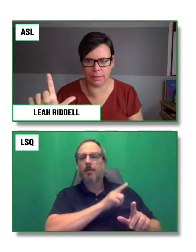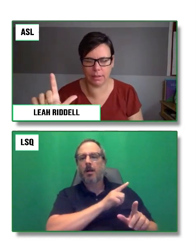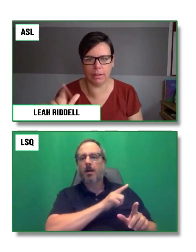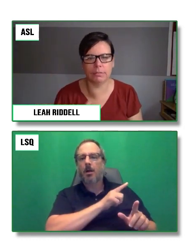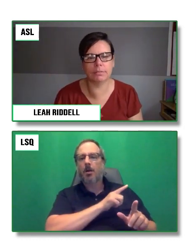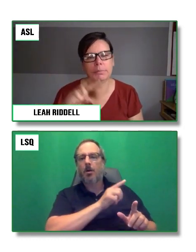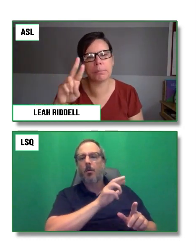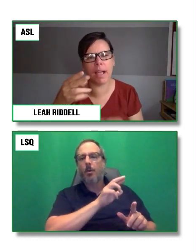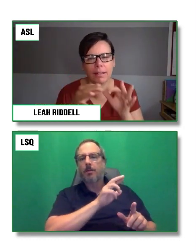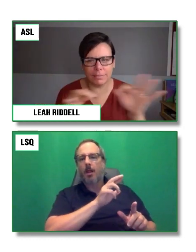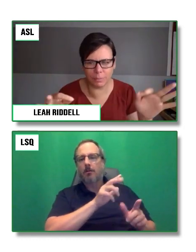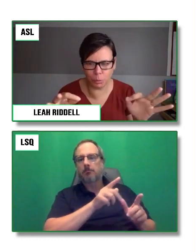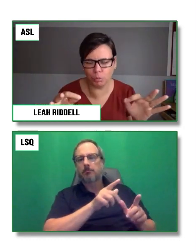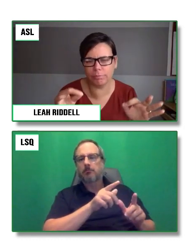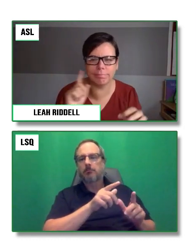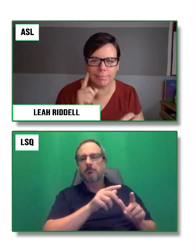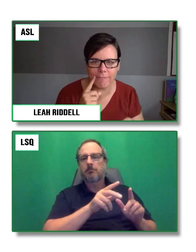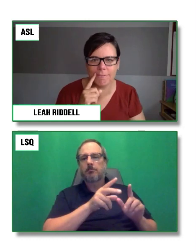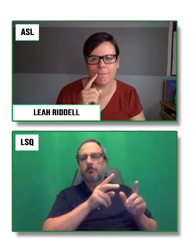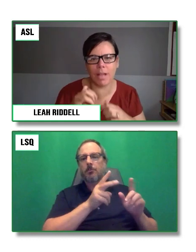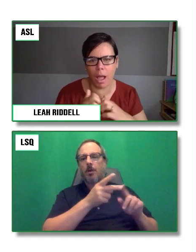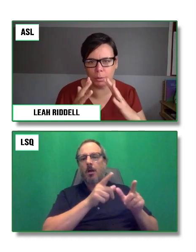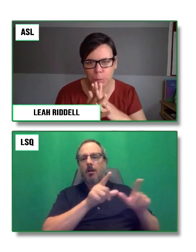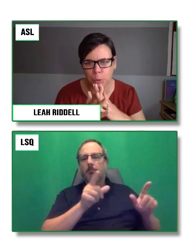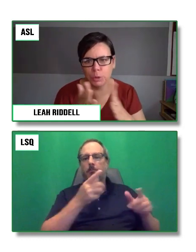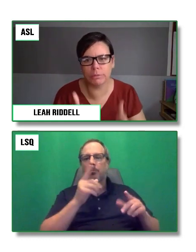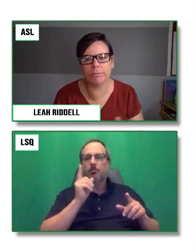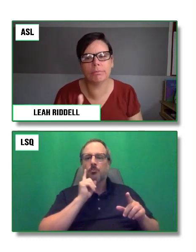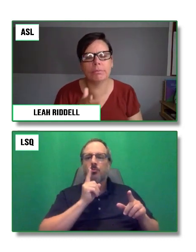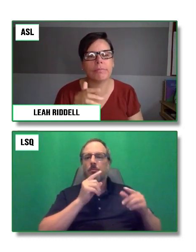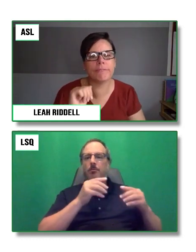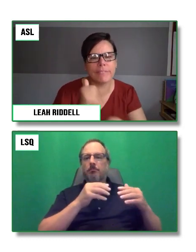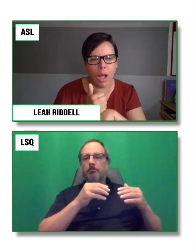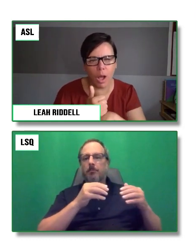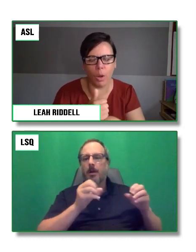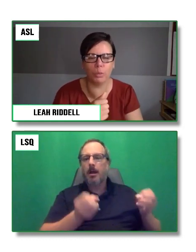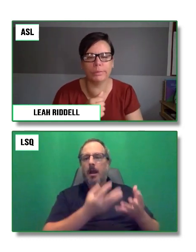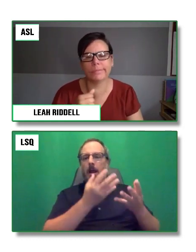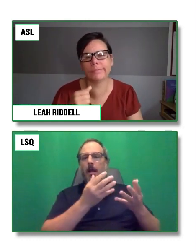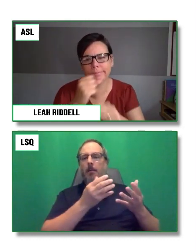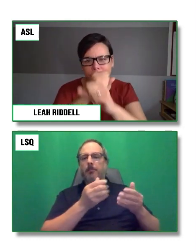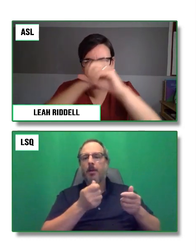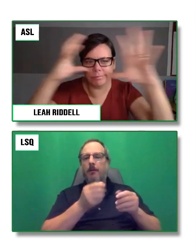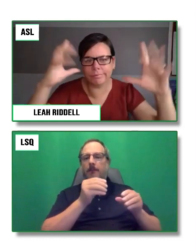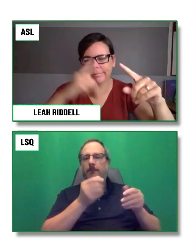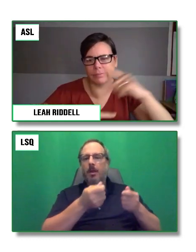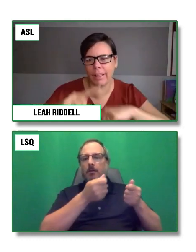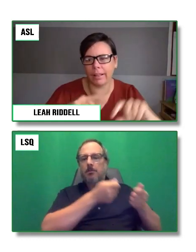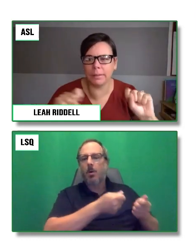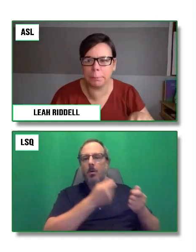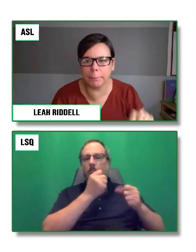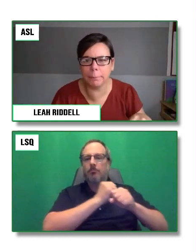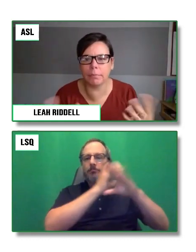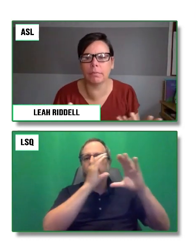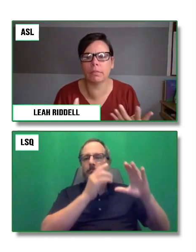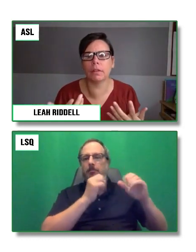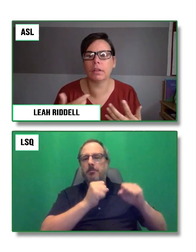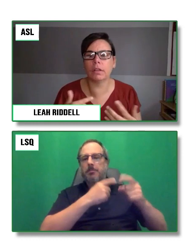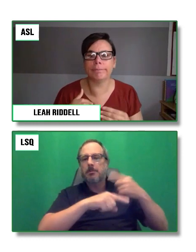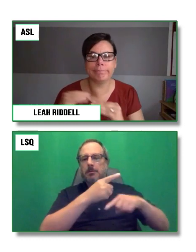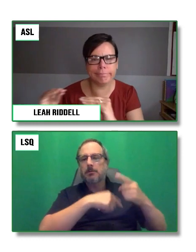pronoms elle. Je m'appelle Leah Riddell et je suis entrepreneur